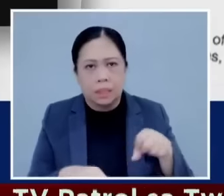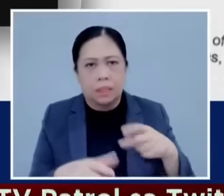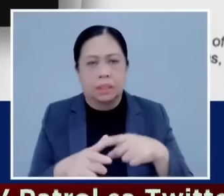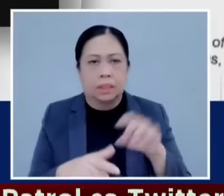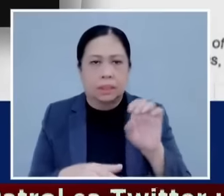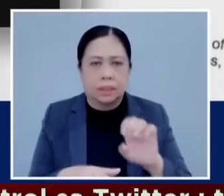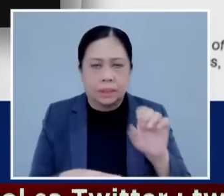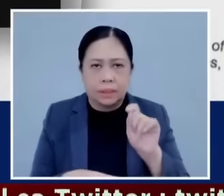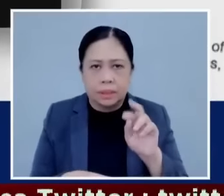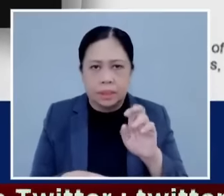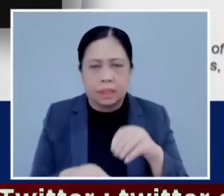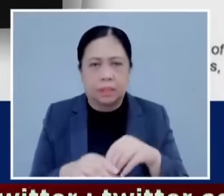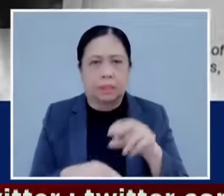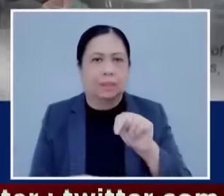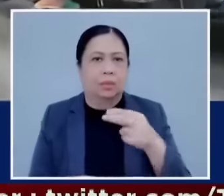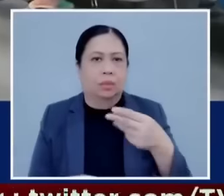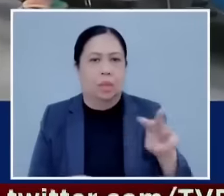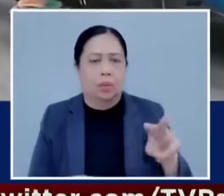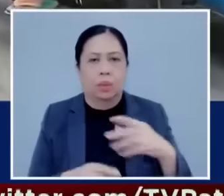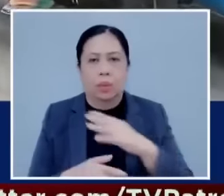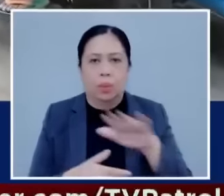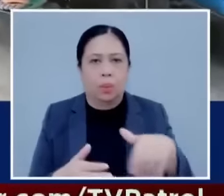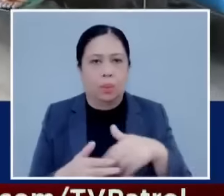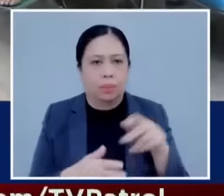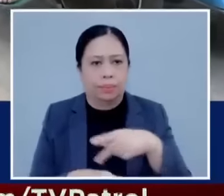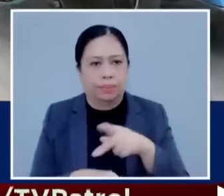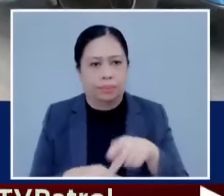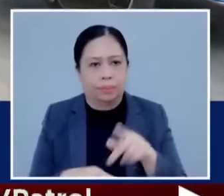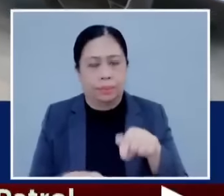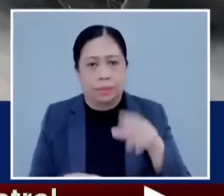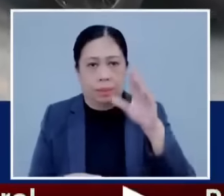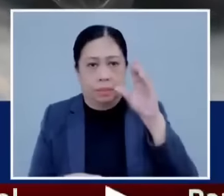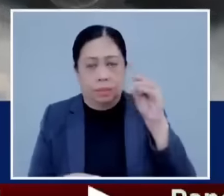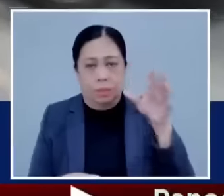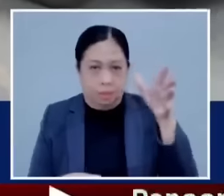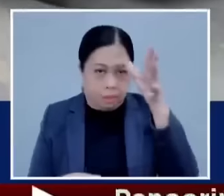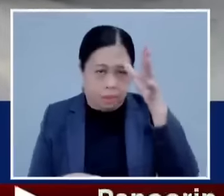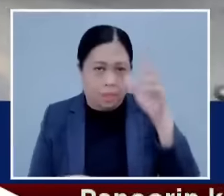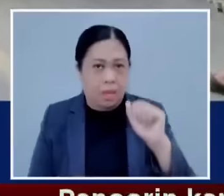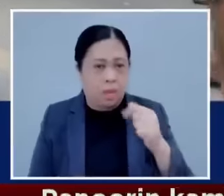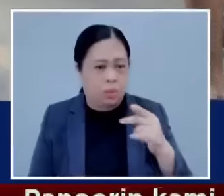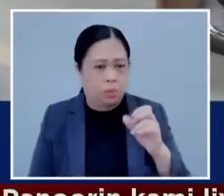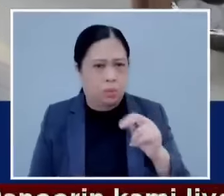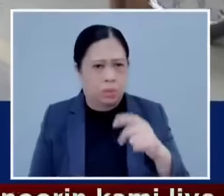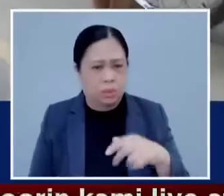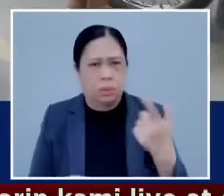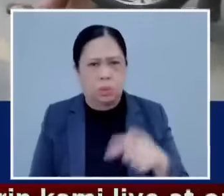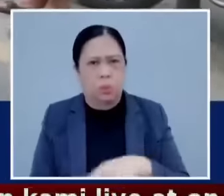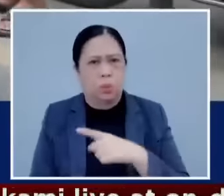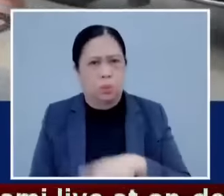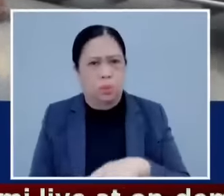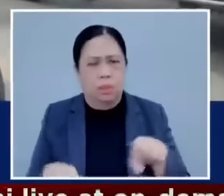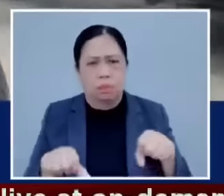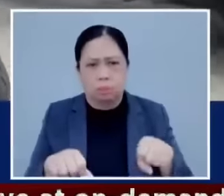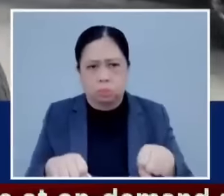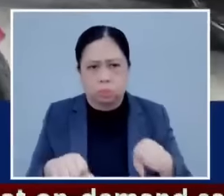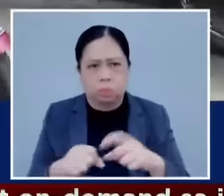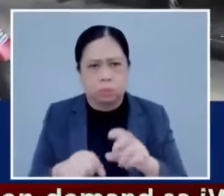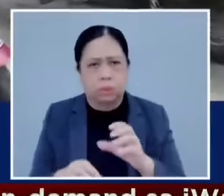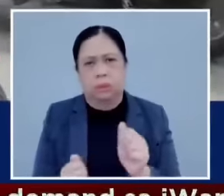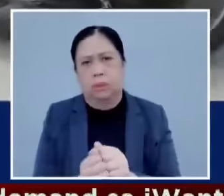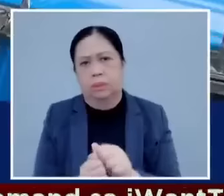sa mga national highway sa buong bansa. Si Mang Agustin, 15 taon ng tricycle driver at kabilang siya sa mga apektado ng paghihigpit